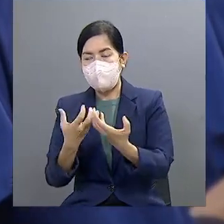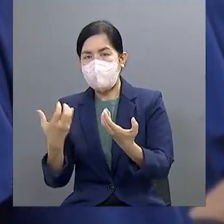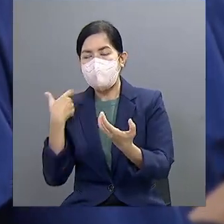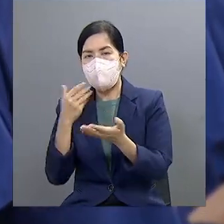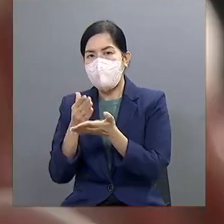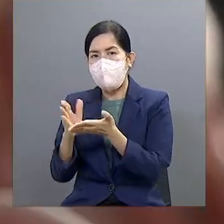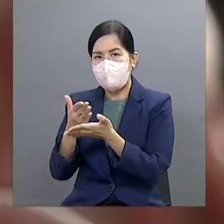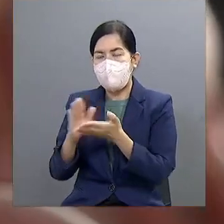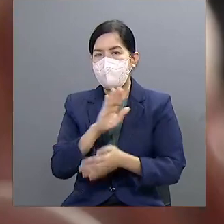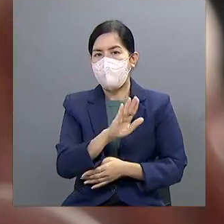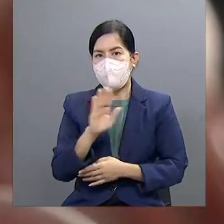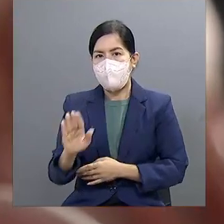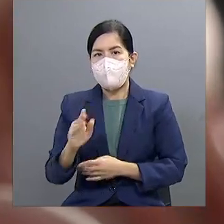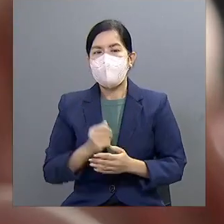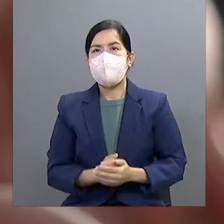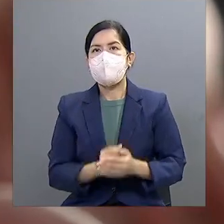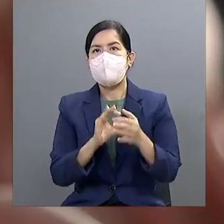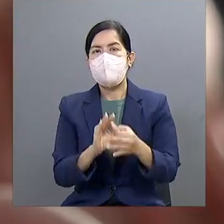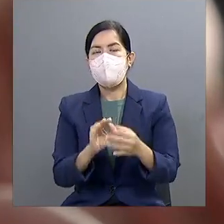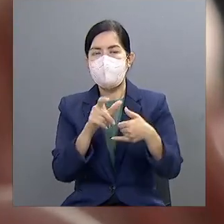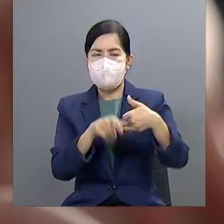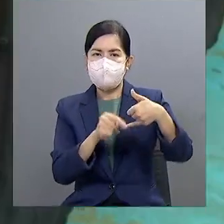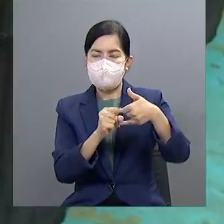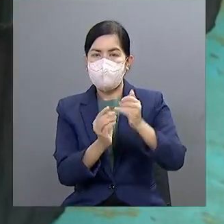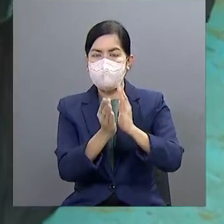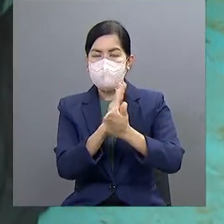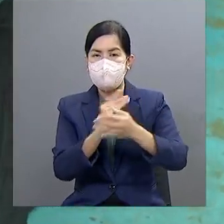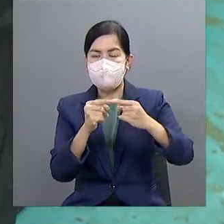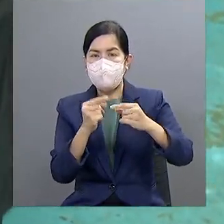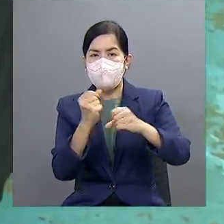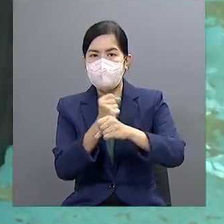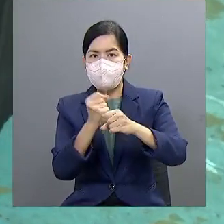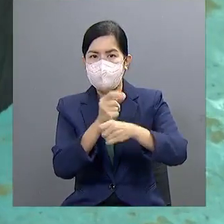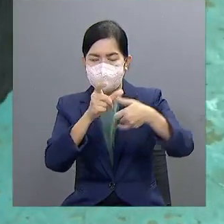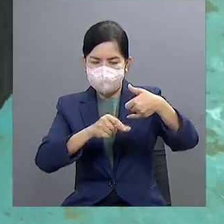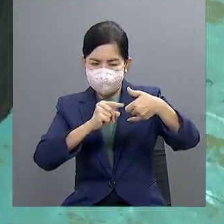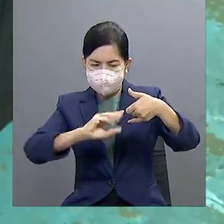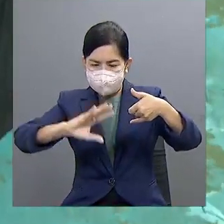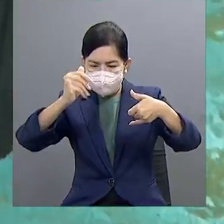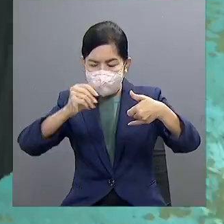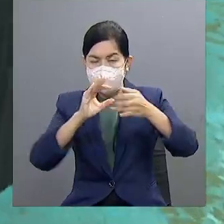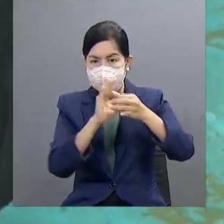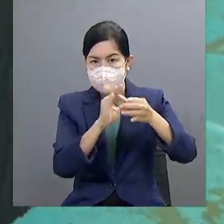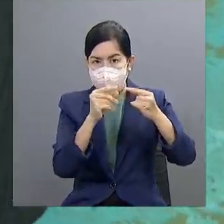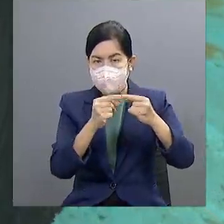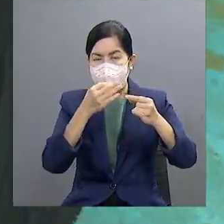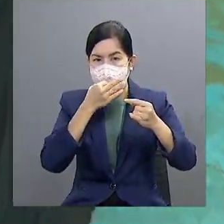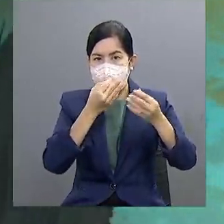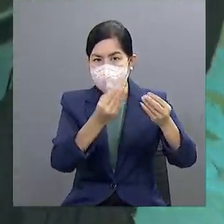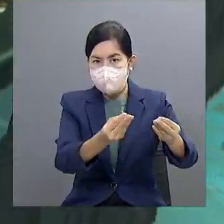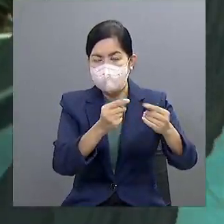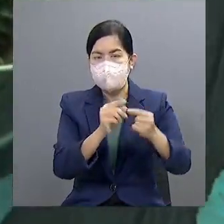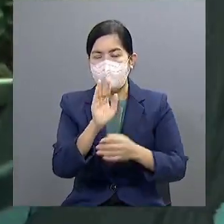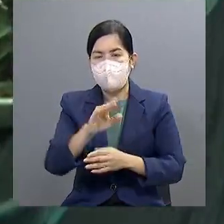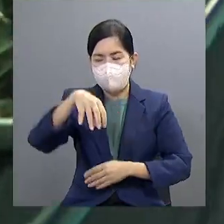การถูกขัดเกลาพัฒนาพฤตินิสัยและเสริมสร้างอาชีพที่ถูกจัดให้อยู่ในโครงการบำบัดฟื้นฟู ของทัณฑสถานบำบัดพิเศษกล